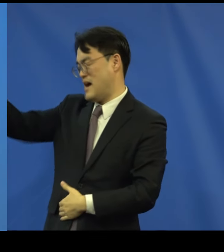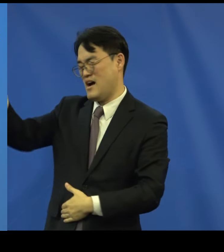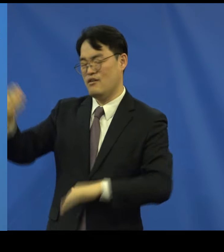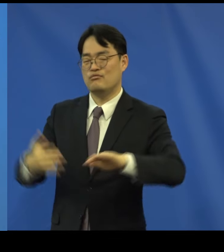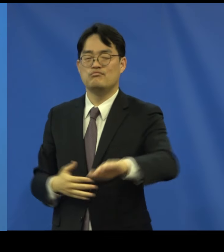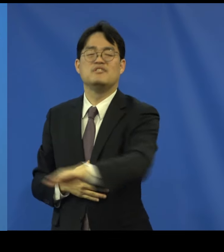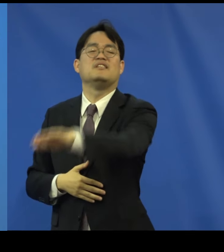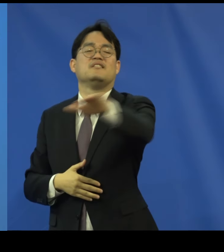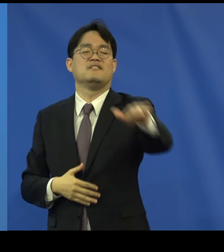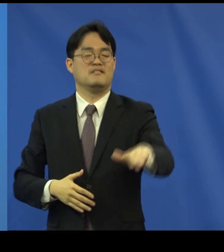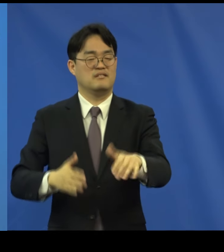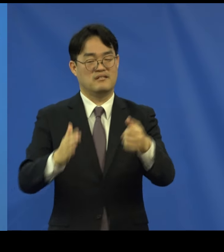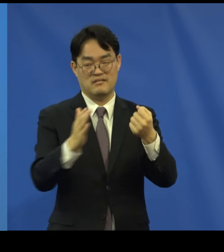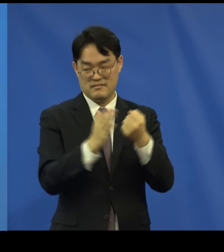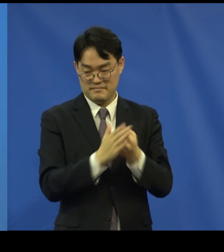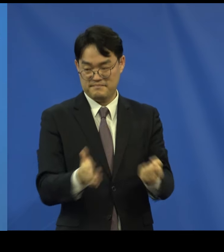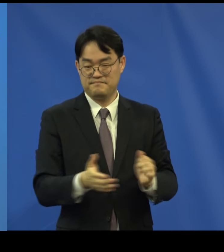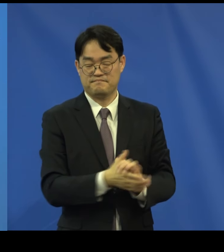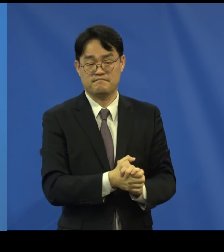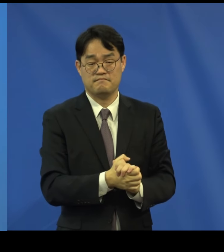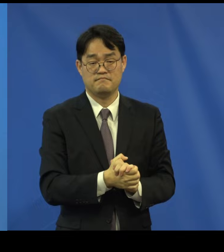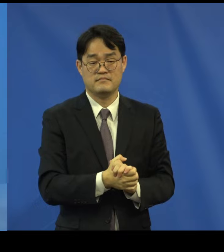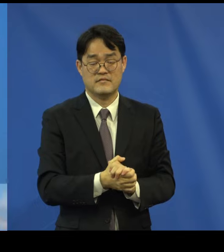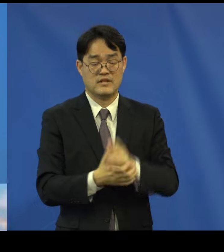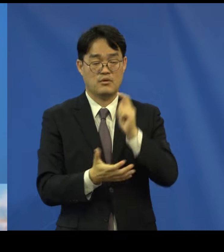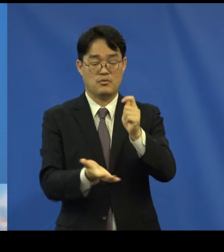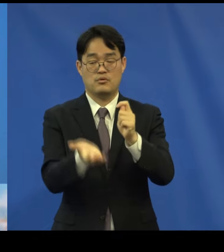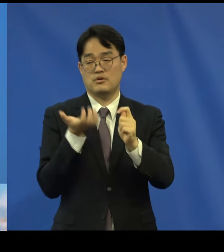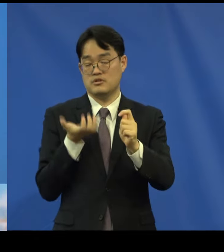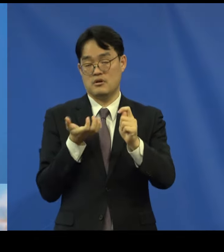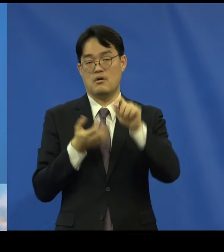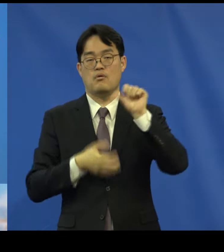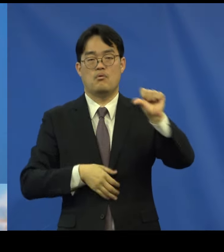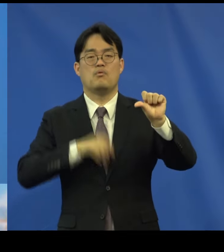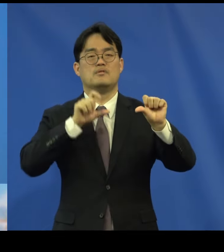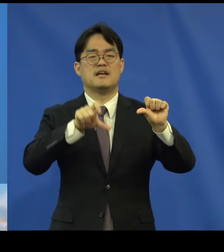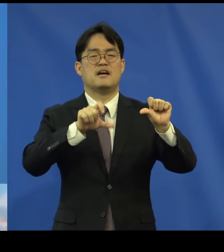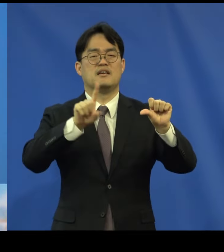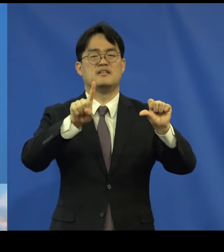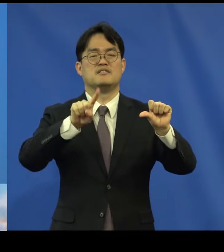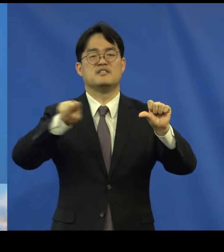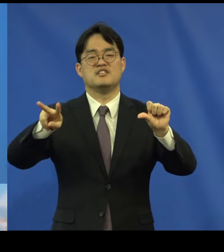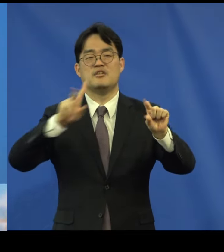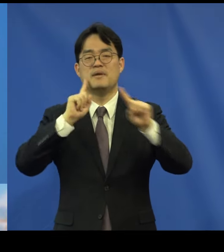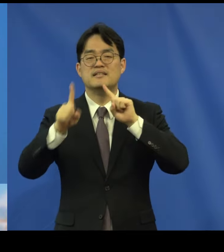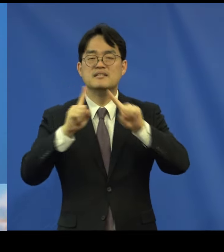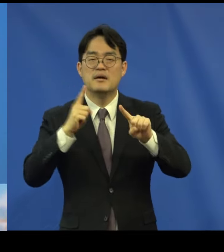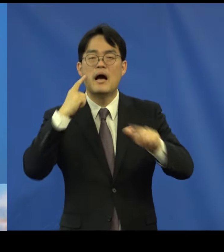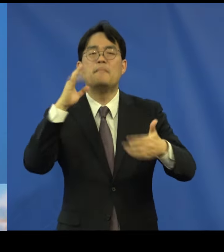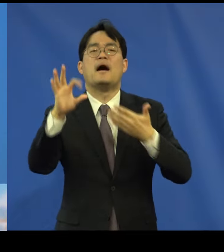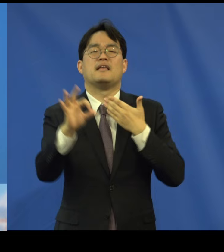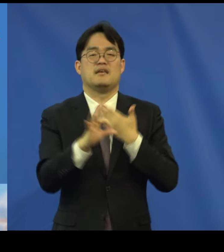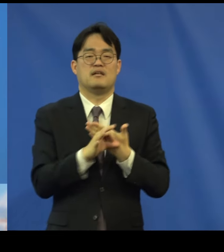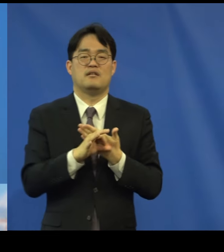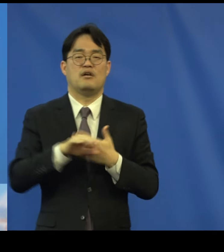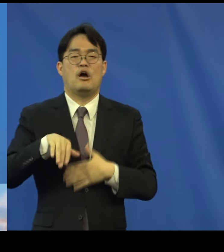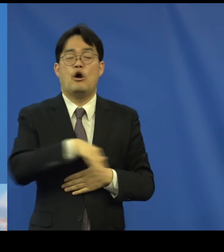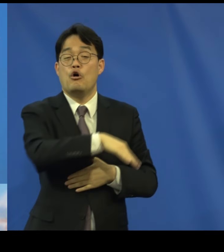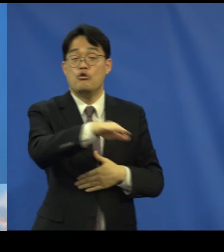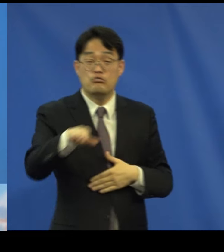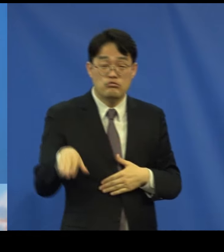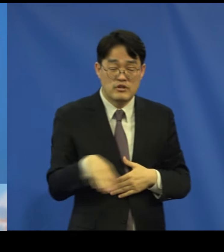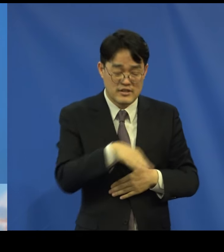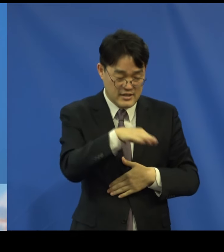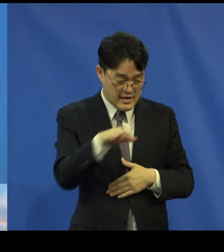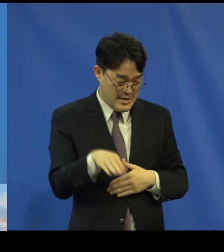거예요. 그래서 고린도후서 5장 1절로 2절에 만일 땅에 있는 우리의 장막집이 무너지면 하나님께서 지으신 집, 곧 손으로 지은